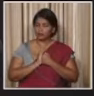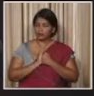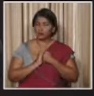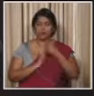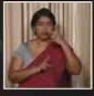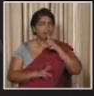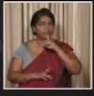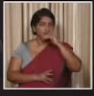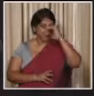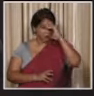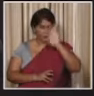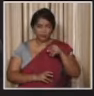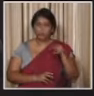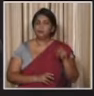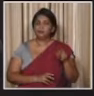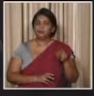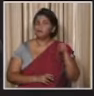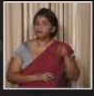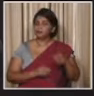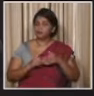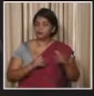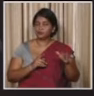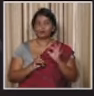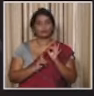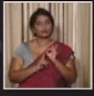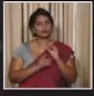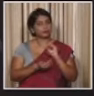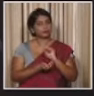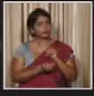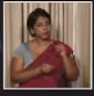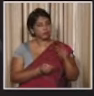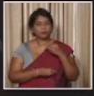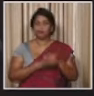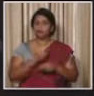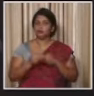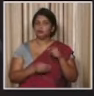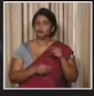නියෝජ්‍ය කතානායකතුමනි, මේ වෙනකොට පෞද්ගලික අංශයේ ව්‍යාපාර